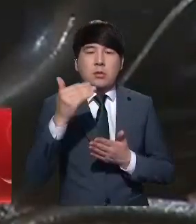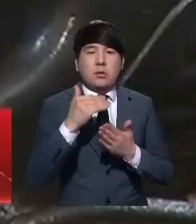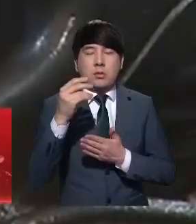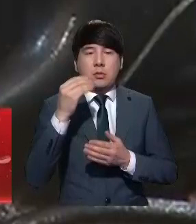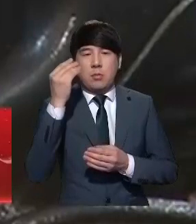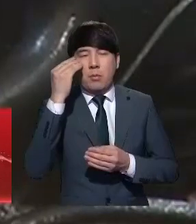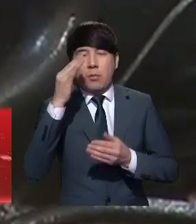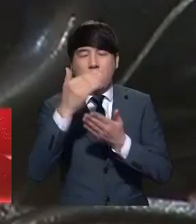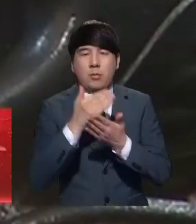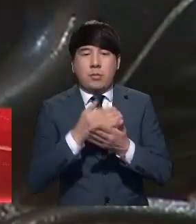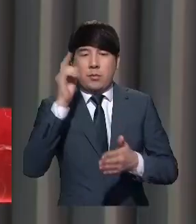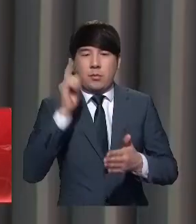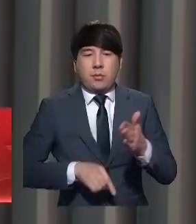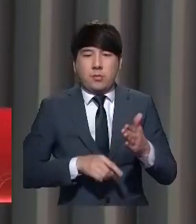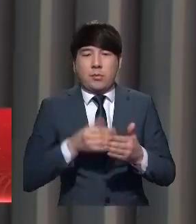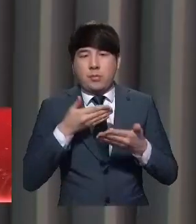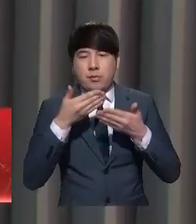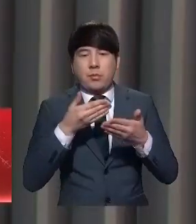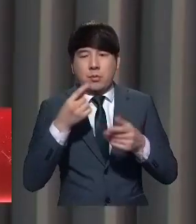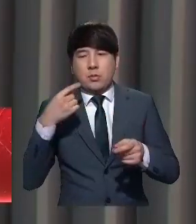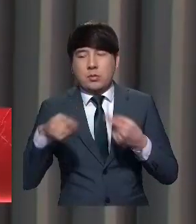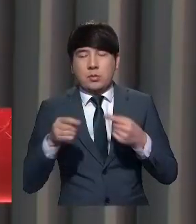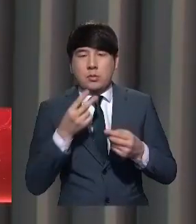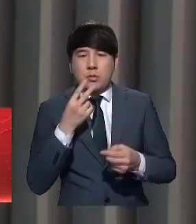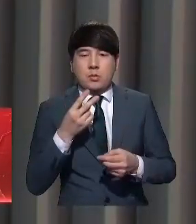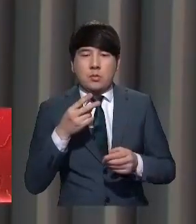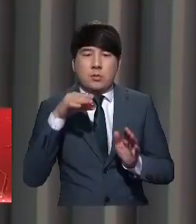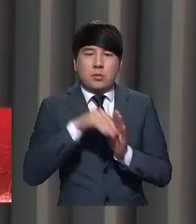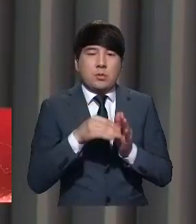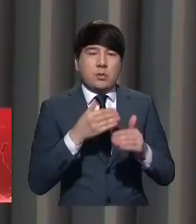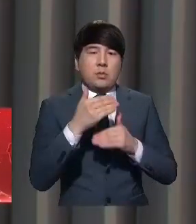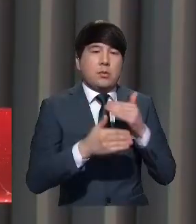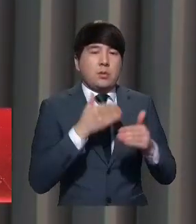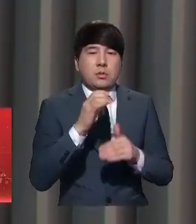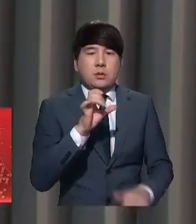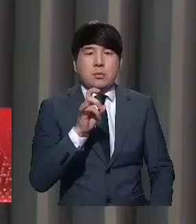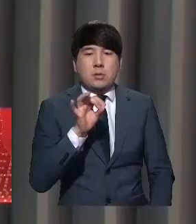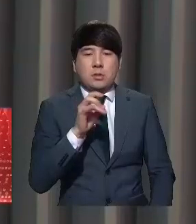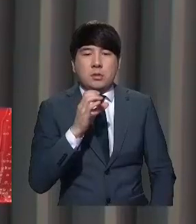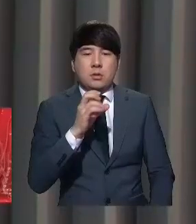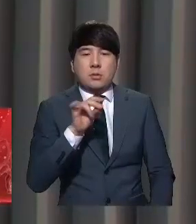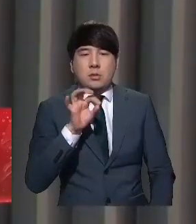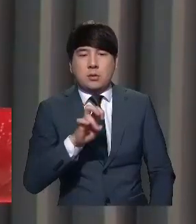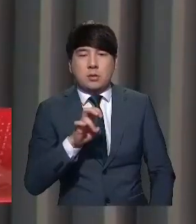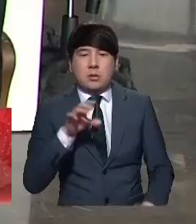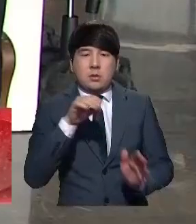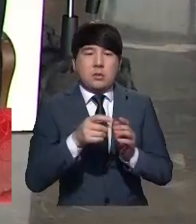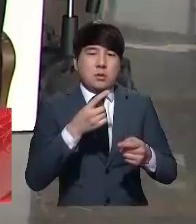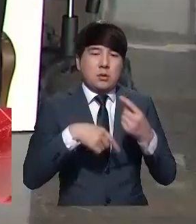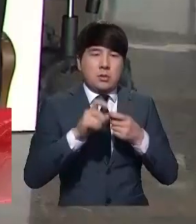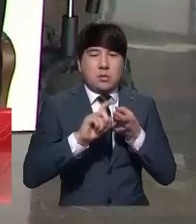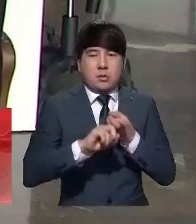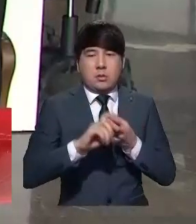уровень доверия среди читателей, но с другой стороны, это также улучшает само средство массовой информации, потому что идет обратная связь. А